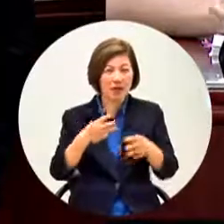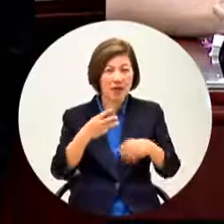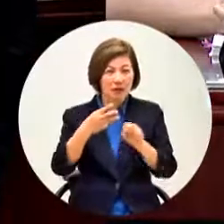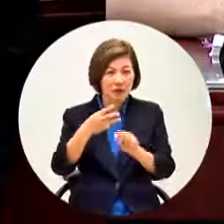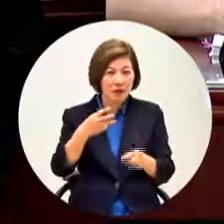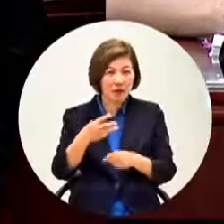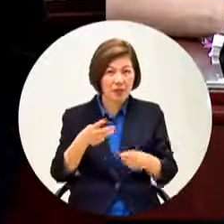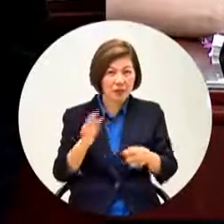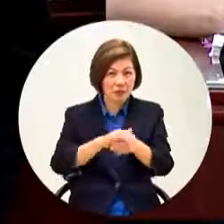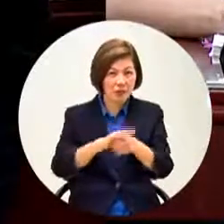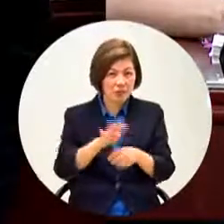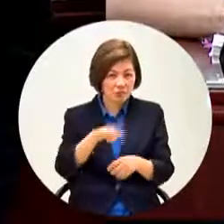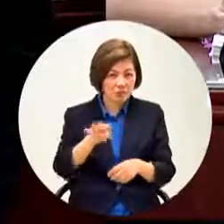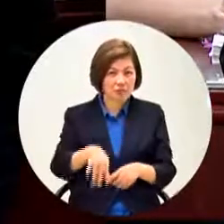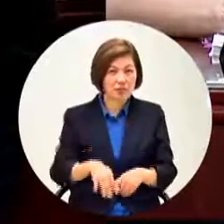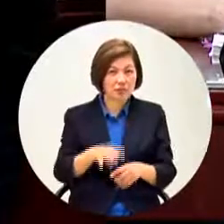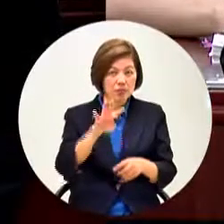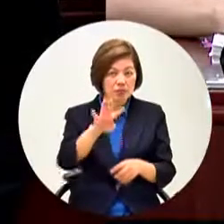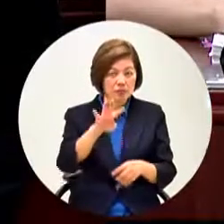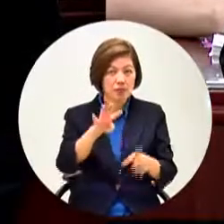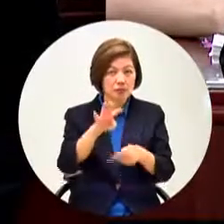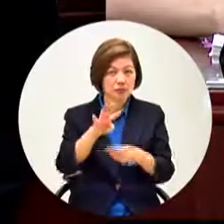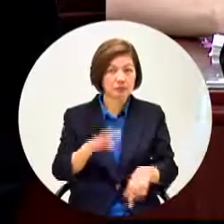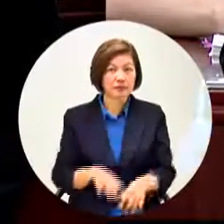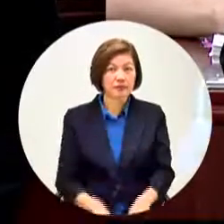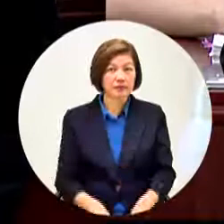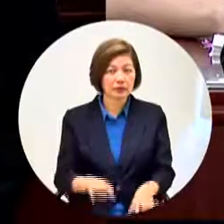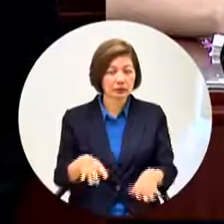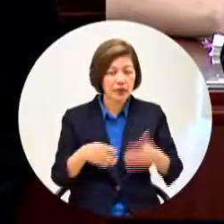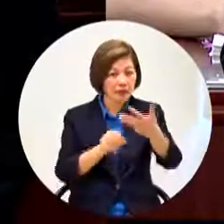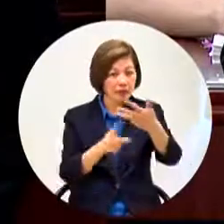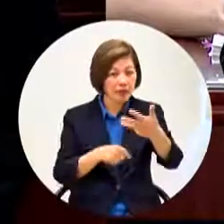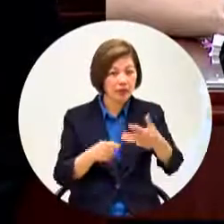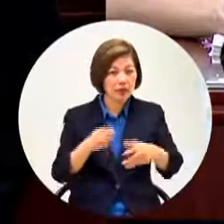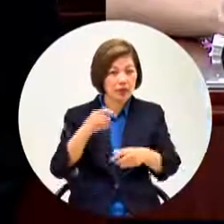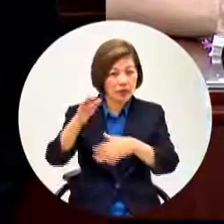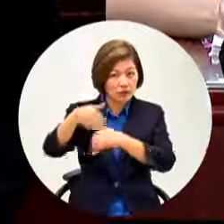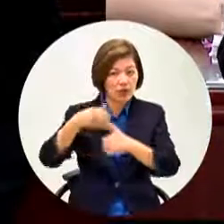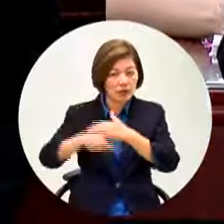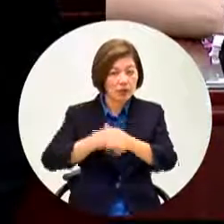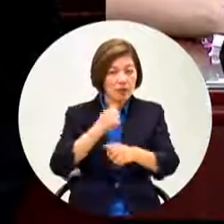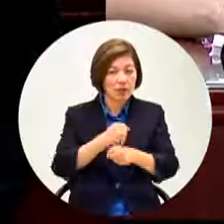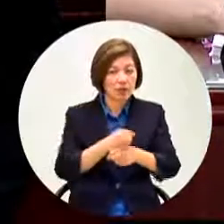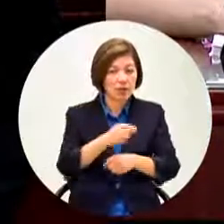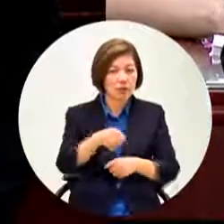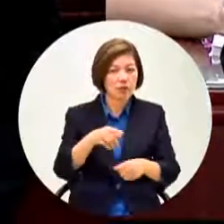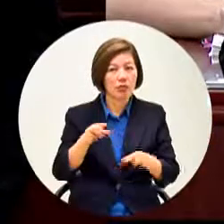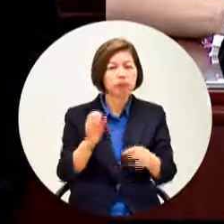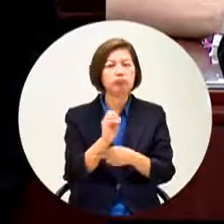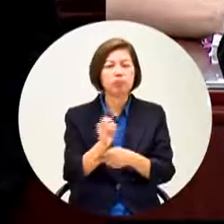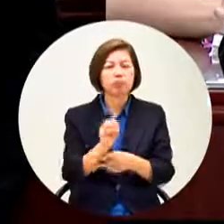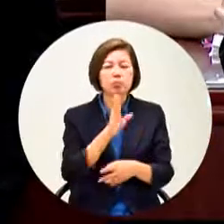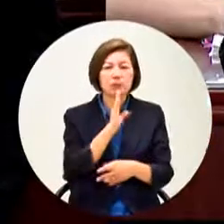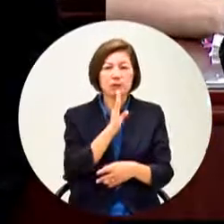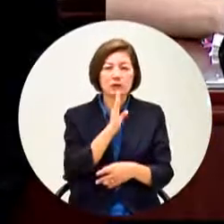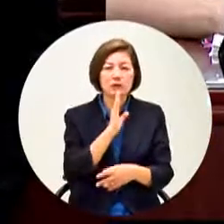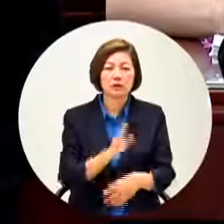7月份到8月份要上班的这一部分是目前没有，但是我们现在目前已经上层，就是说针对于